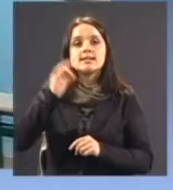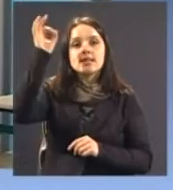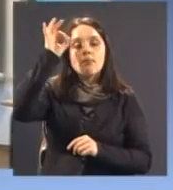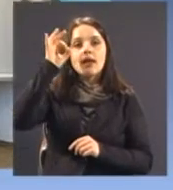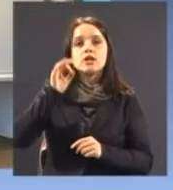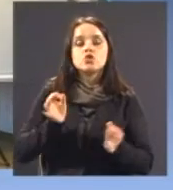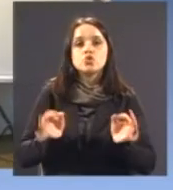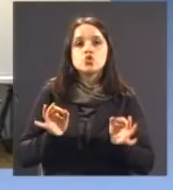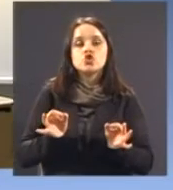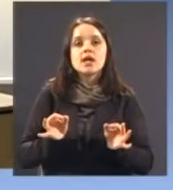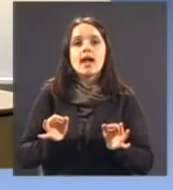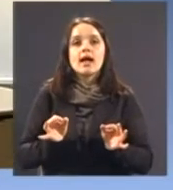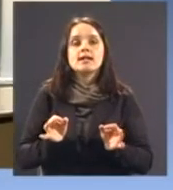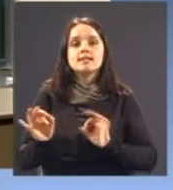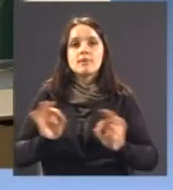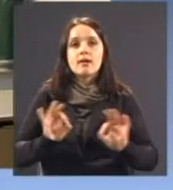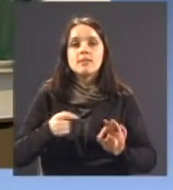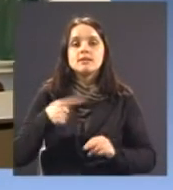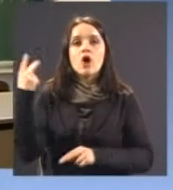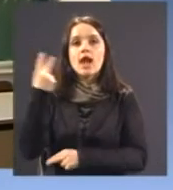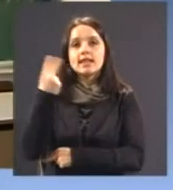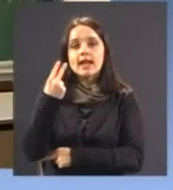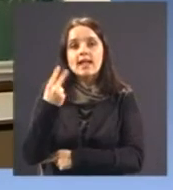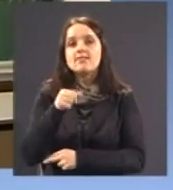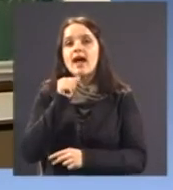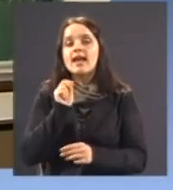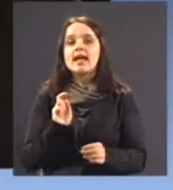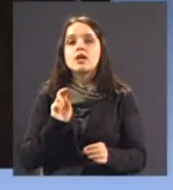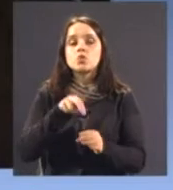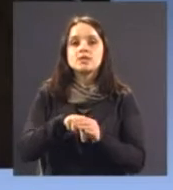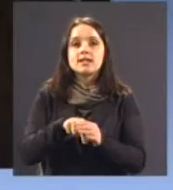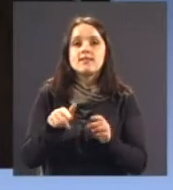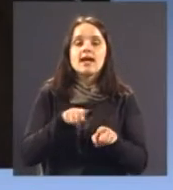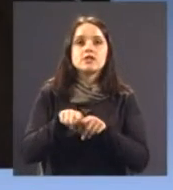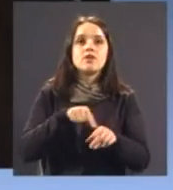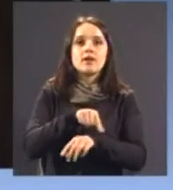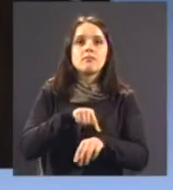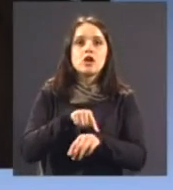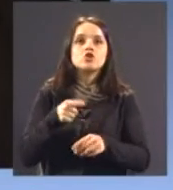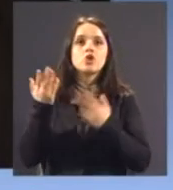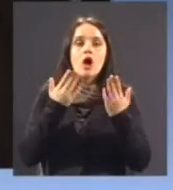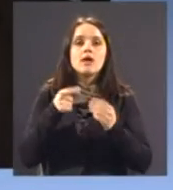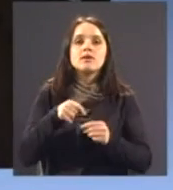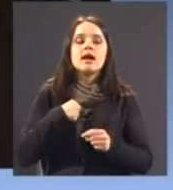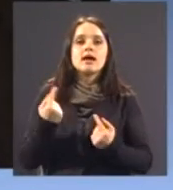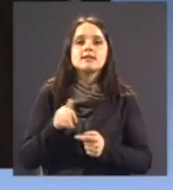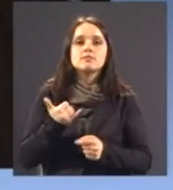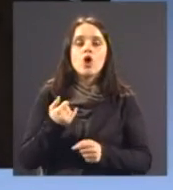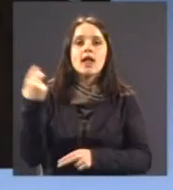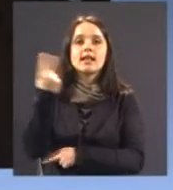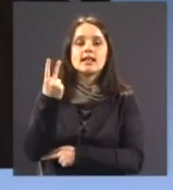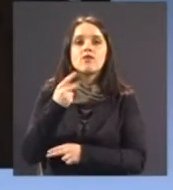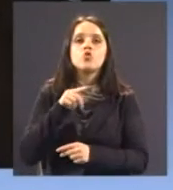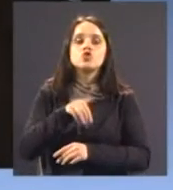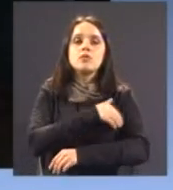smo, mogu reći, alternativna škola, inkluzivna istovremeno, zato što mi zapravo jesmo alternativa učenicima koji ne mogu da savladaju